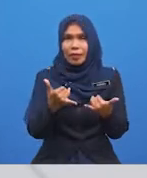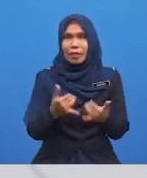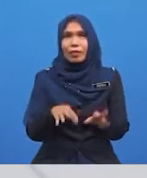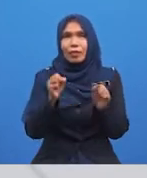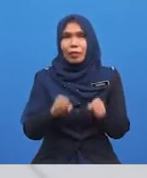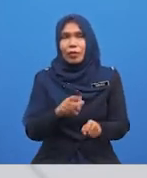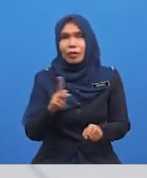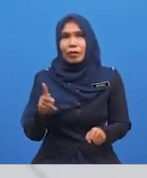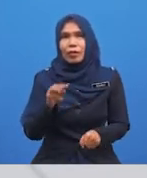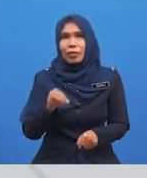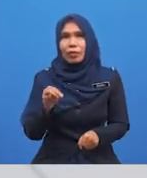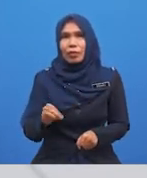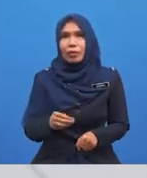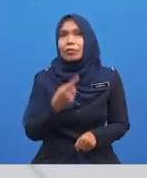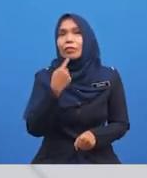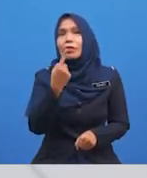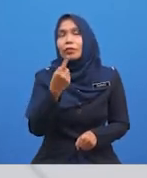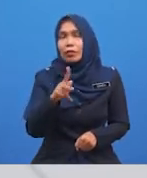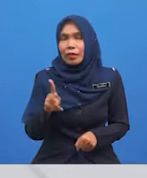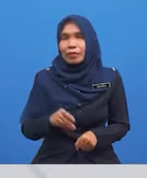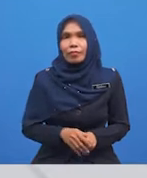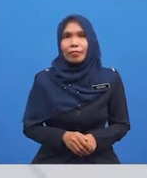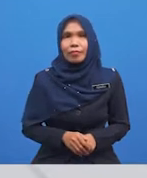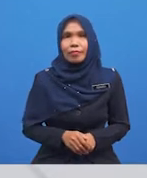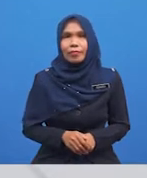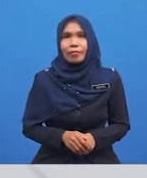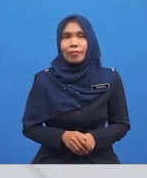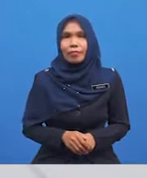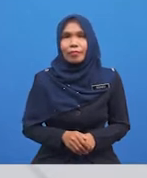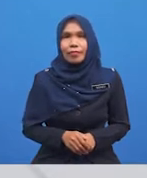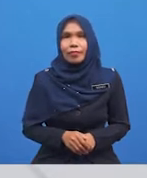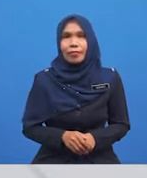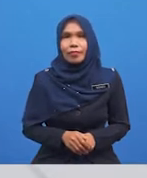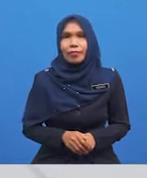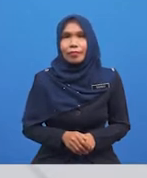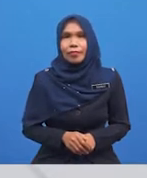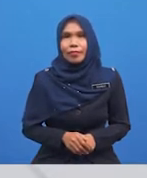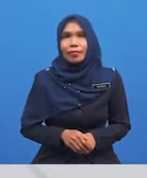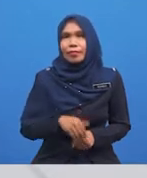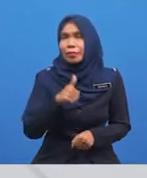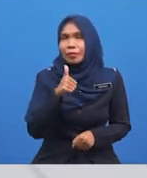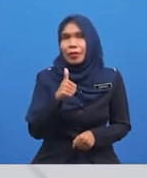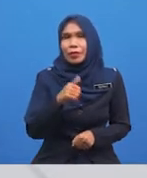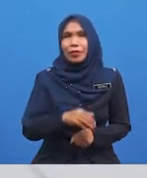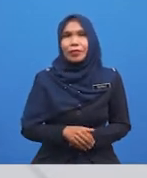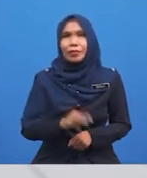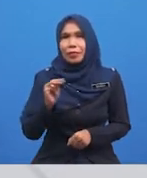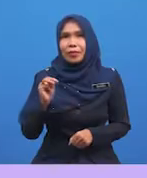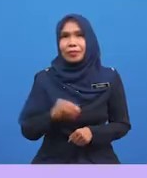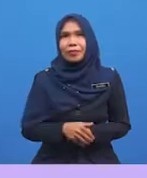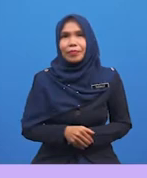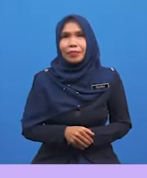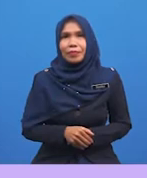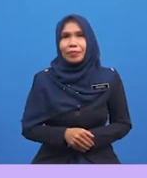sebutkan pula faktor-faktor yang mempengaruhi taburan penduduk? Sangat bagus